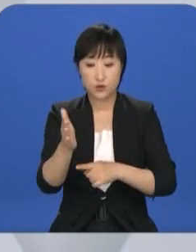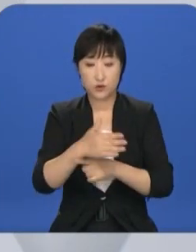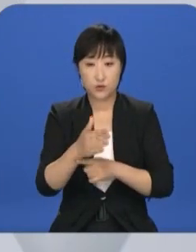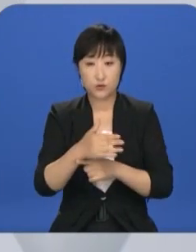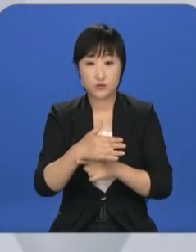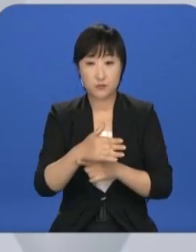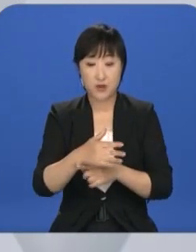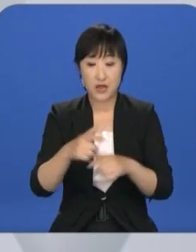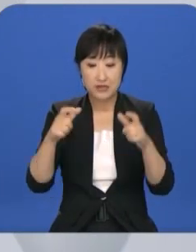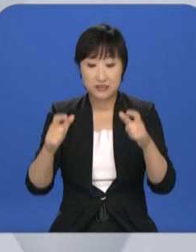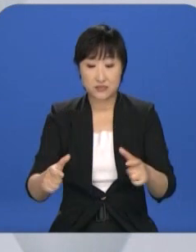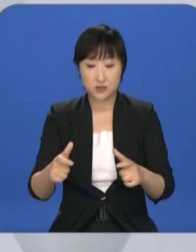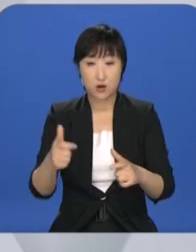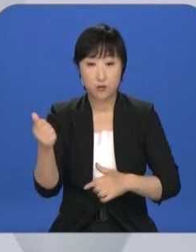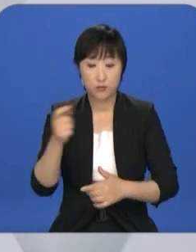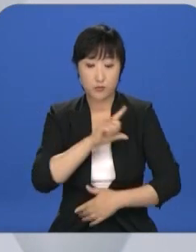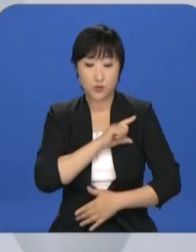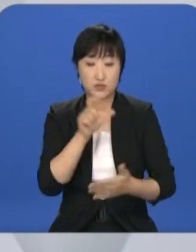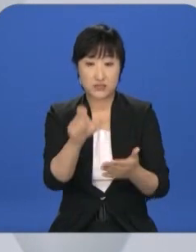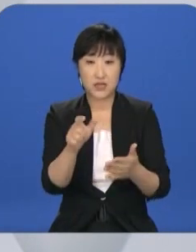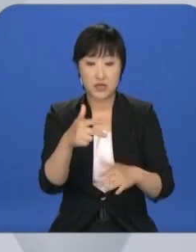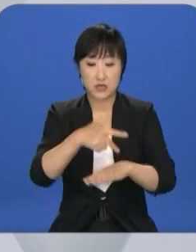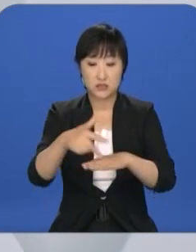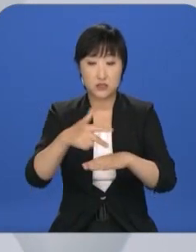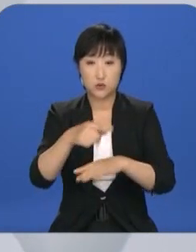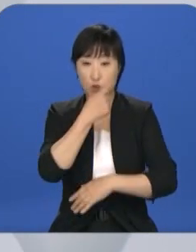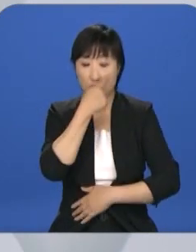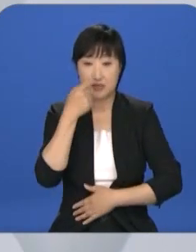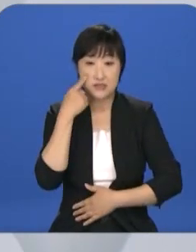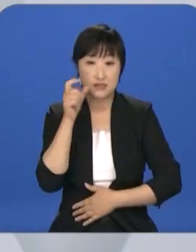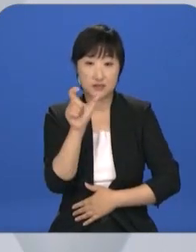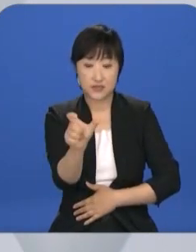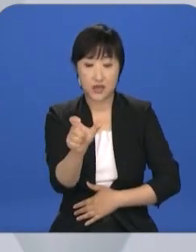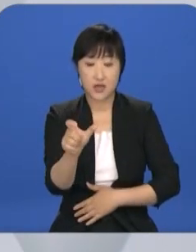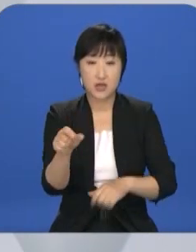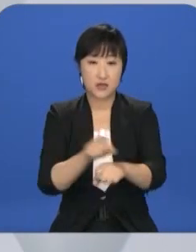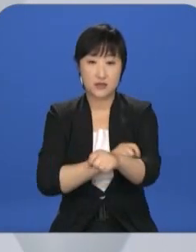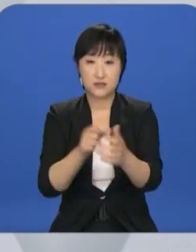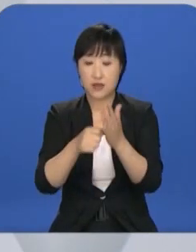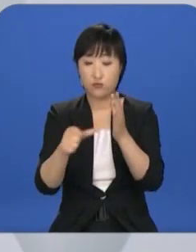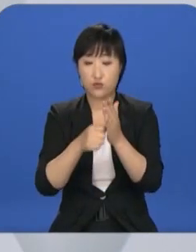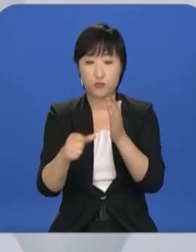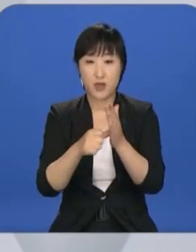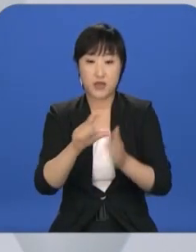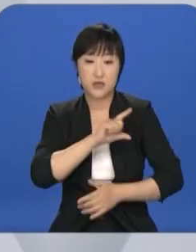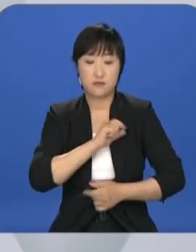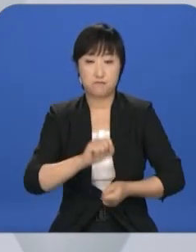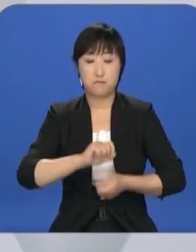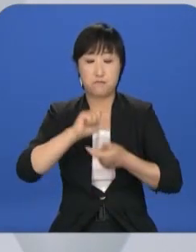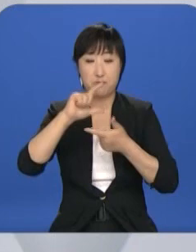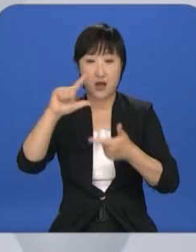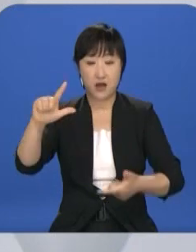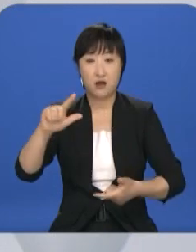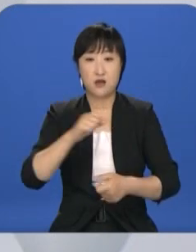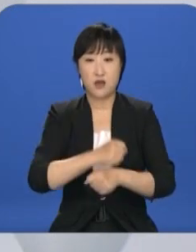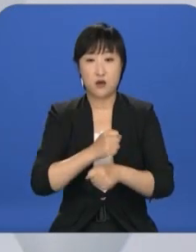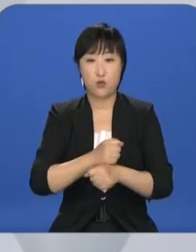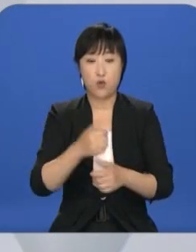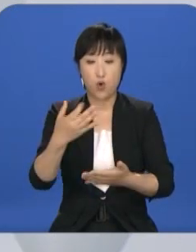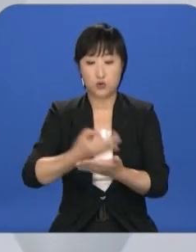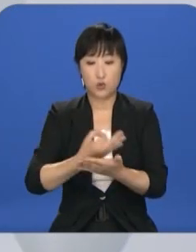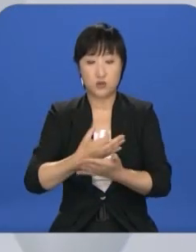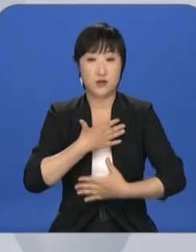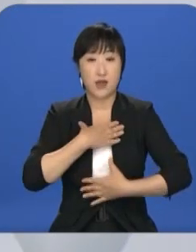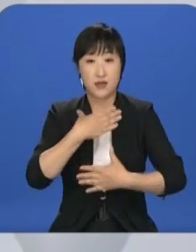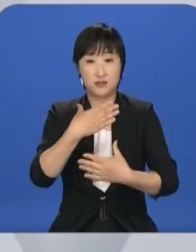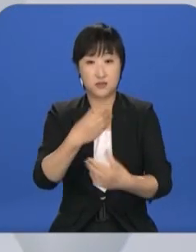농수산물 지리적 표시제, 군수 인증제를 통한 진도 특사품 브랜드화로 농수산어가의